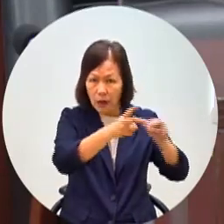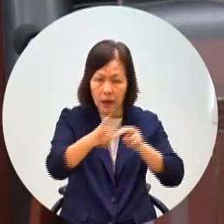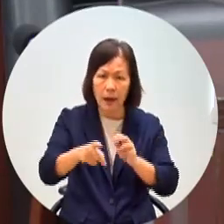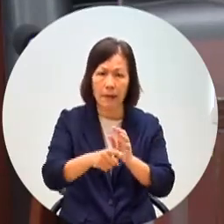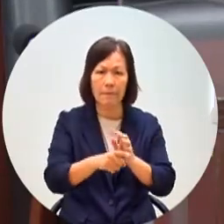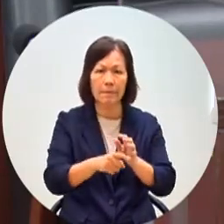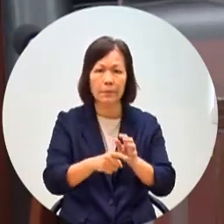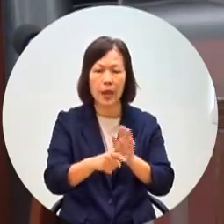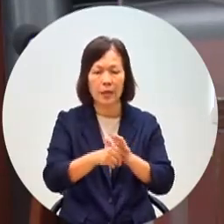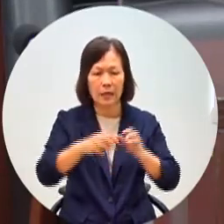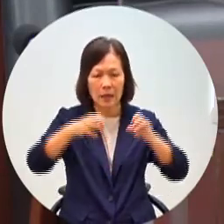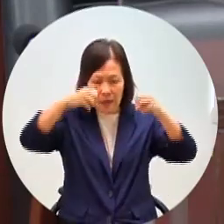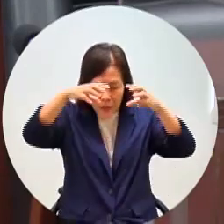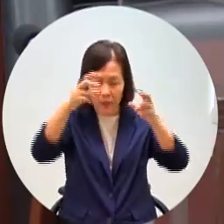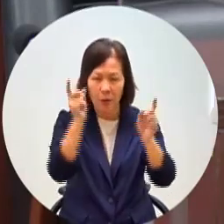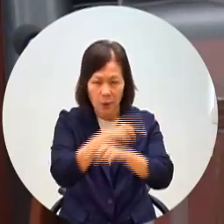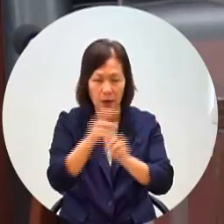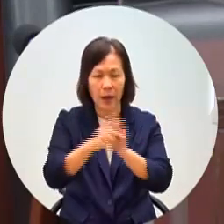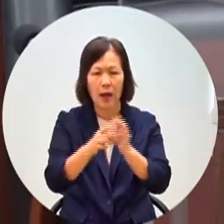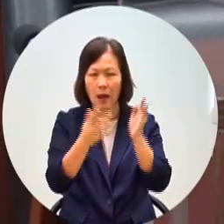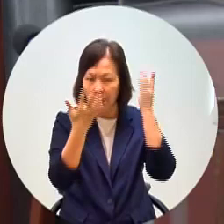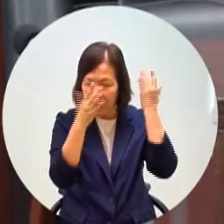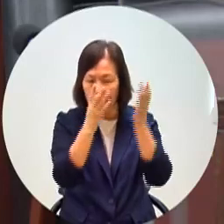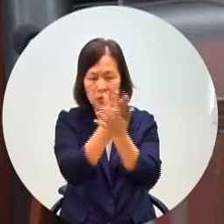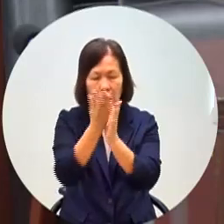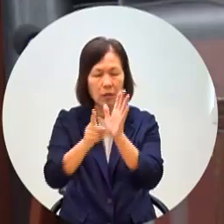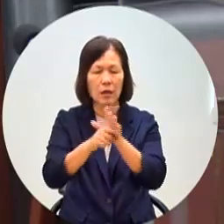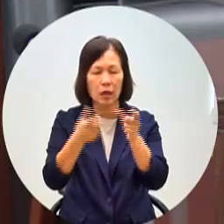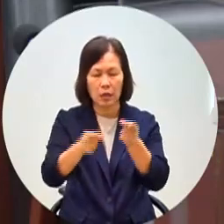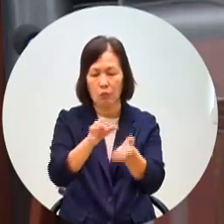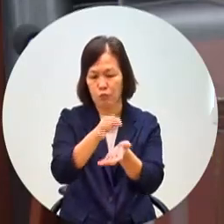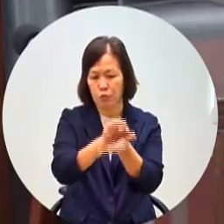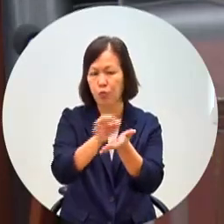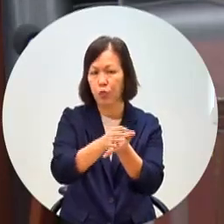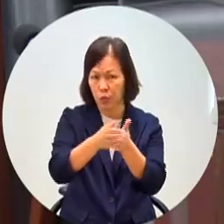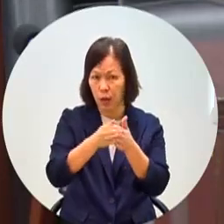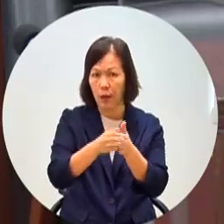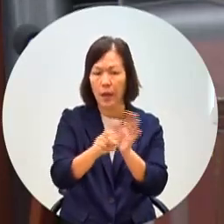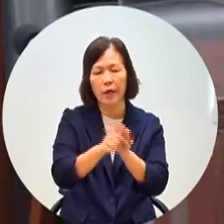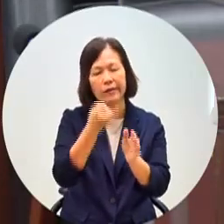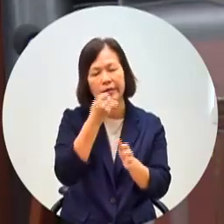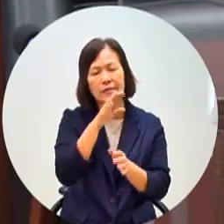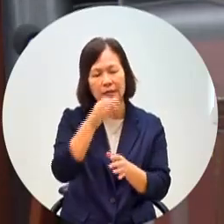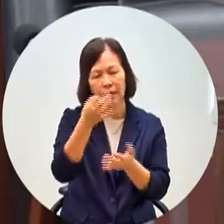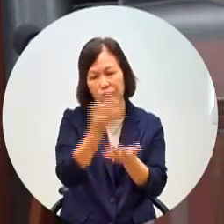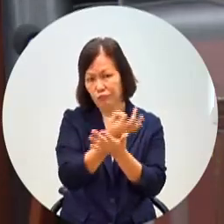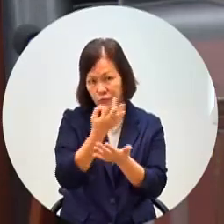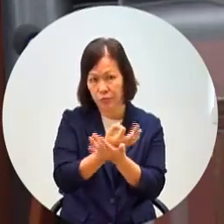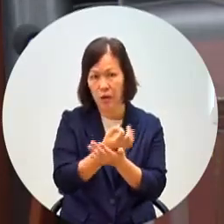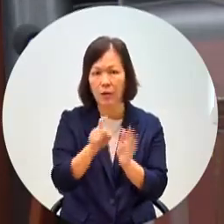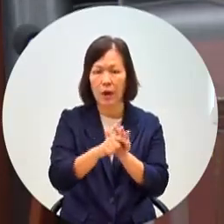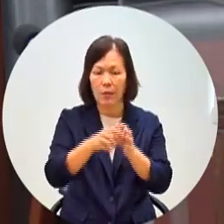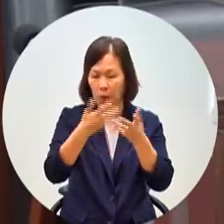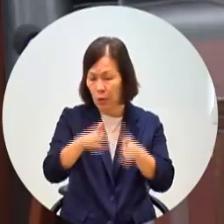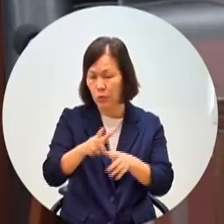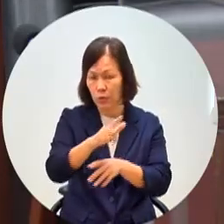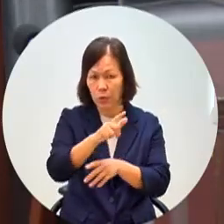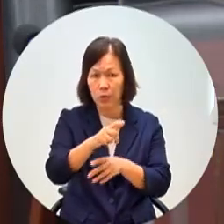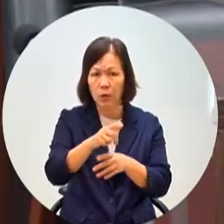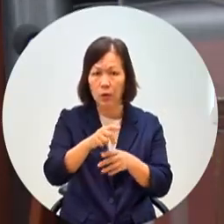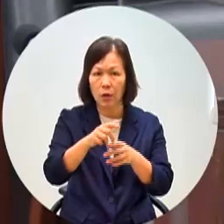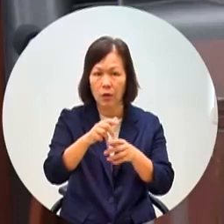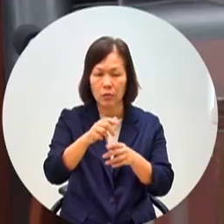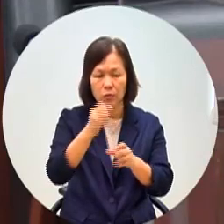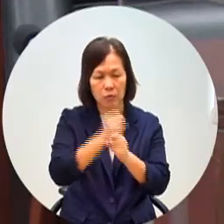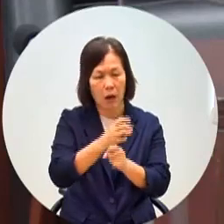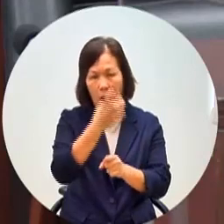换灯泡啦，那些换玻璃啊，那个都是可以用这边出，但是我们就是不够钱，所以很多东西都没有办法去做，也